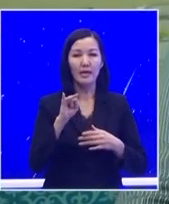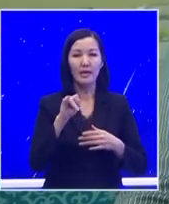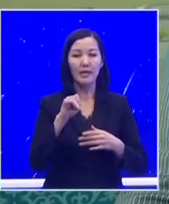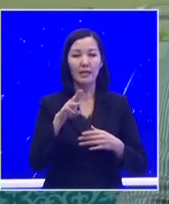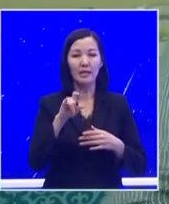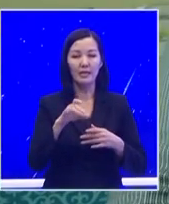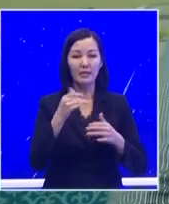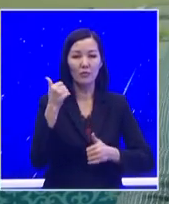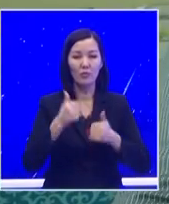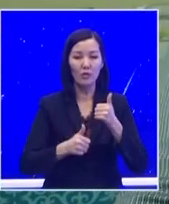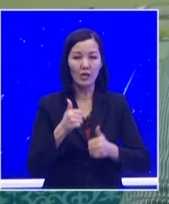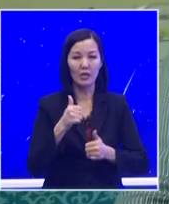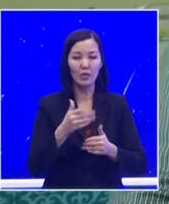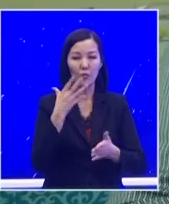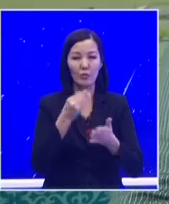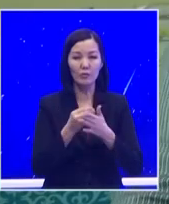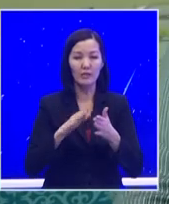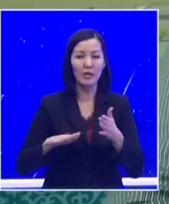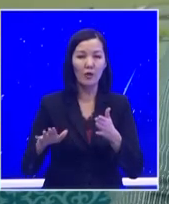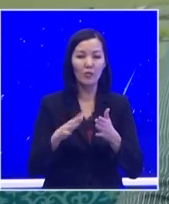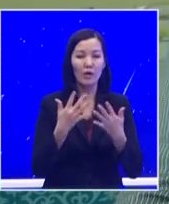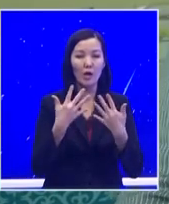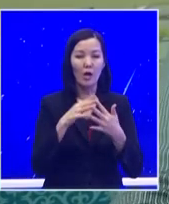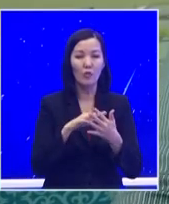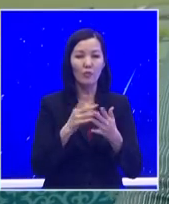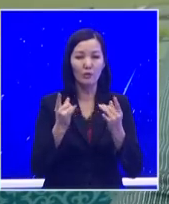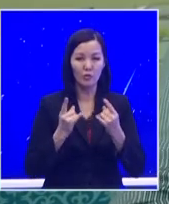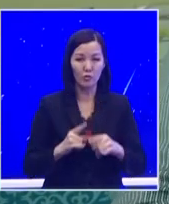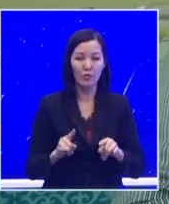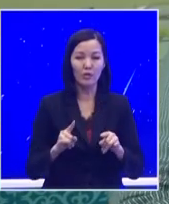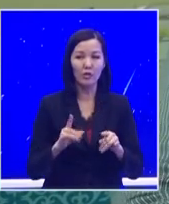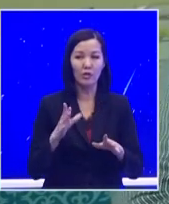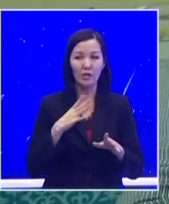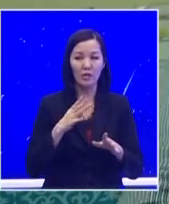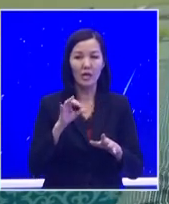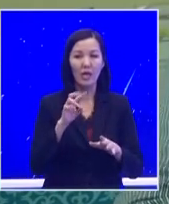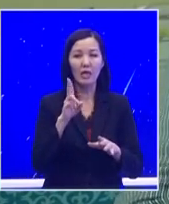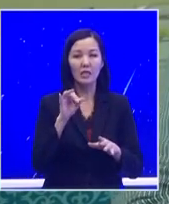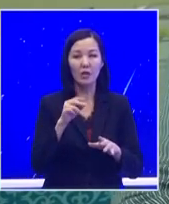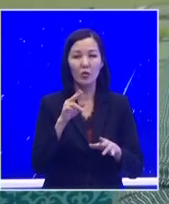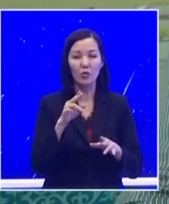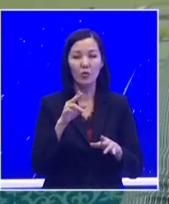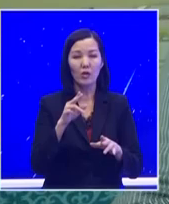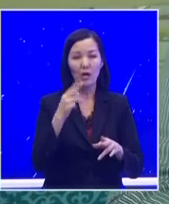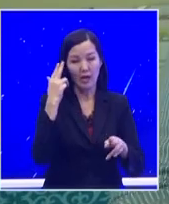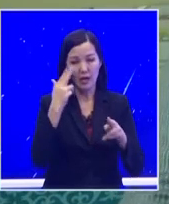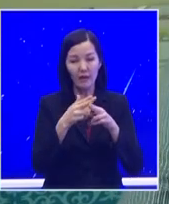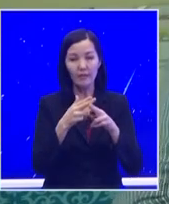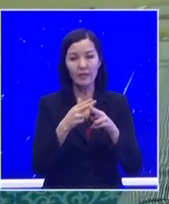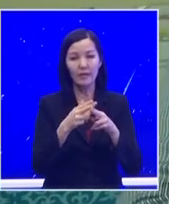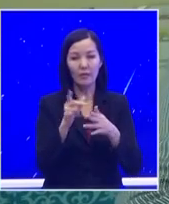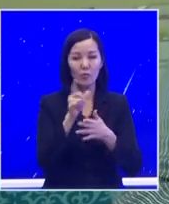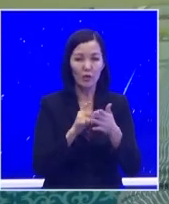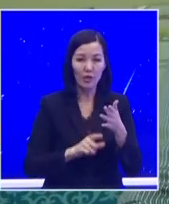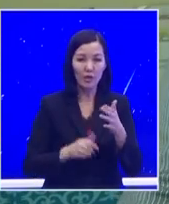ағамызды өзіміздің ауданымыздың, ауылымыздың тумасы болғандықтан осы Есенқұл ағаның осы айтыс өнерін, өлең